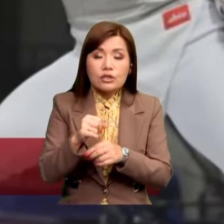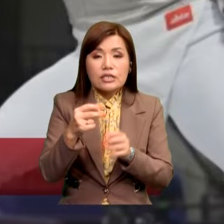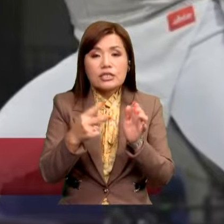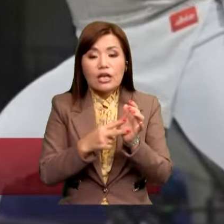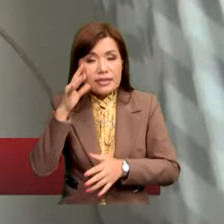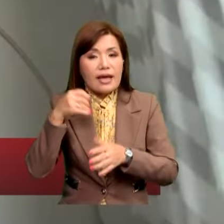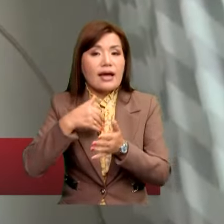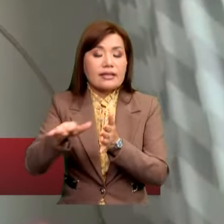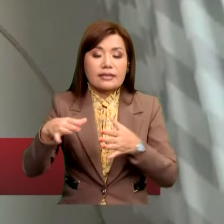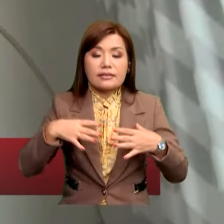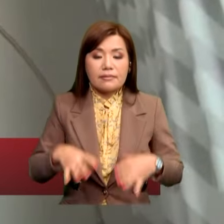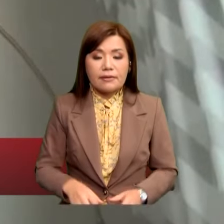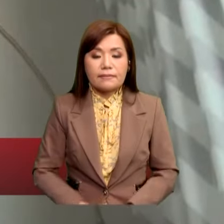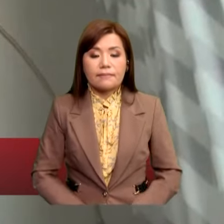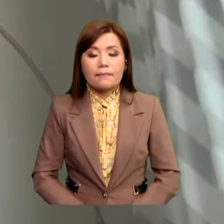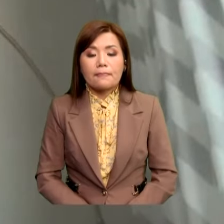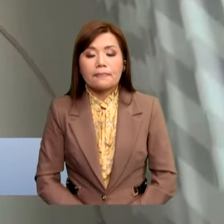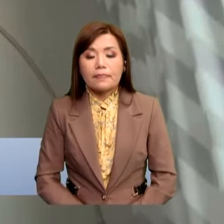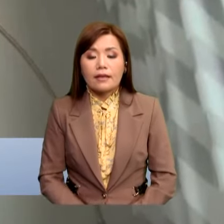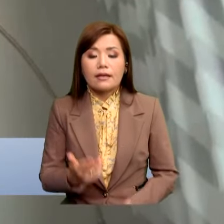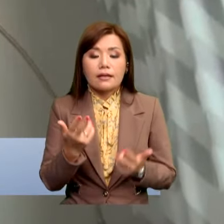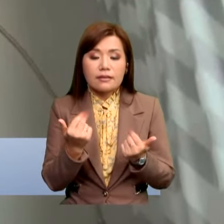месяце беременности.